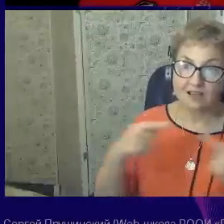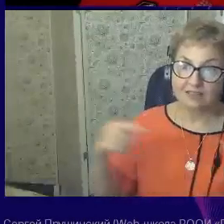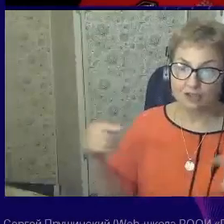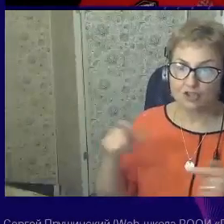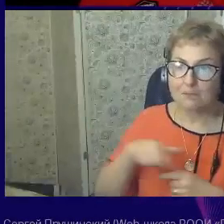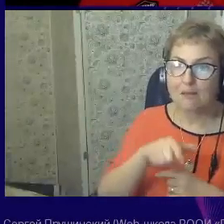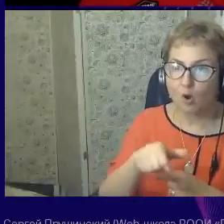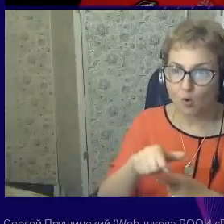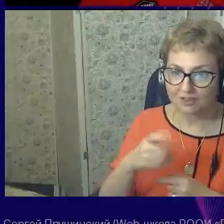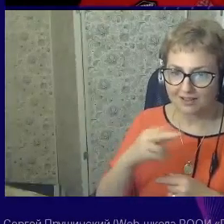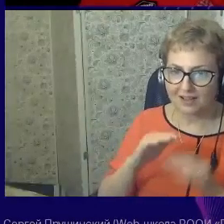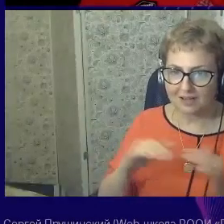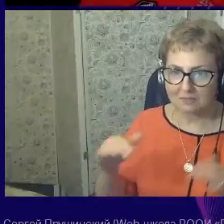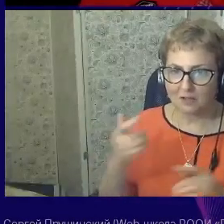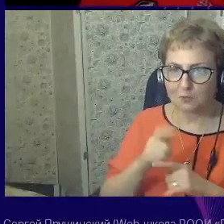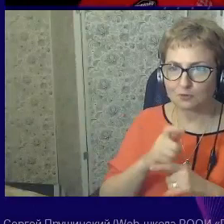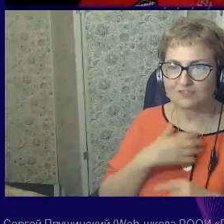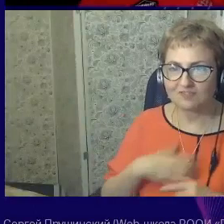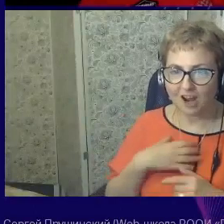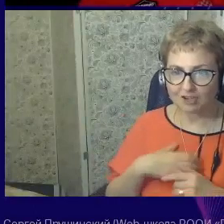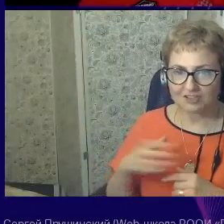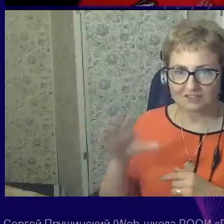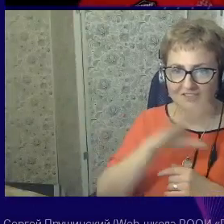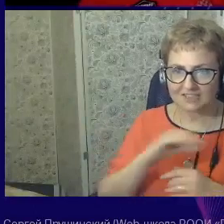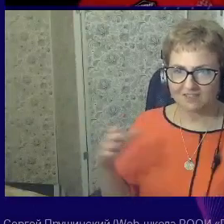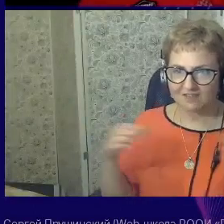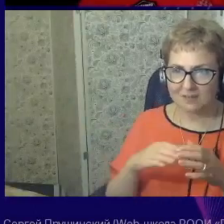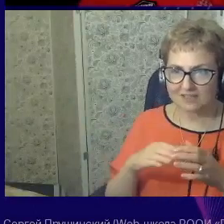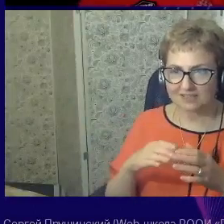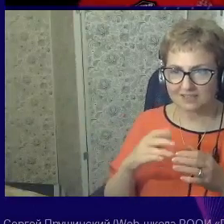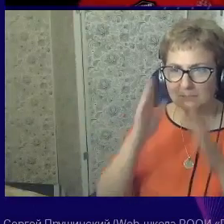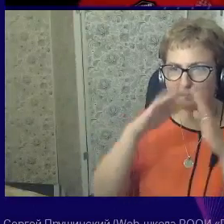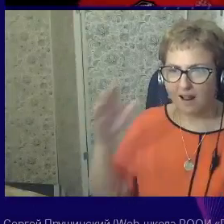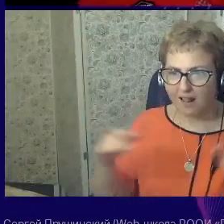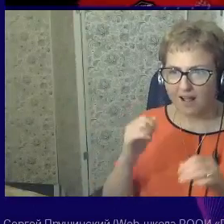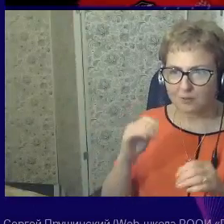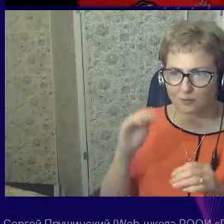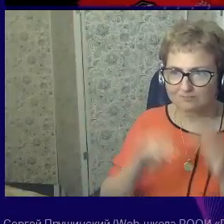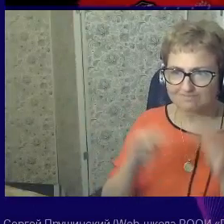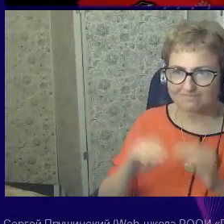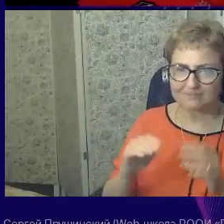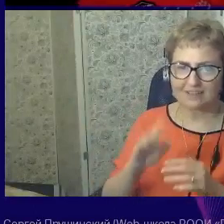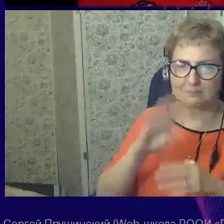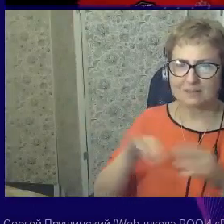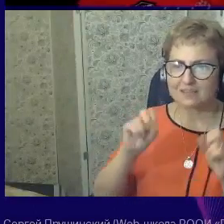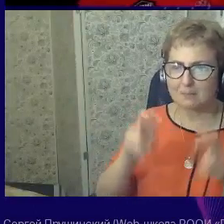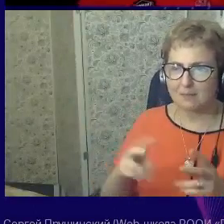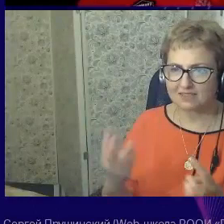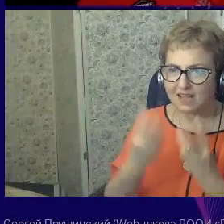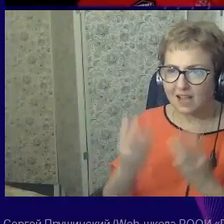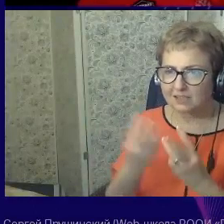различные походы. Для ребят это тоже очень важно. Все вместе ставим и палатки, разводим безопасные